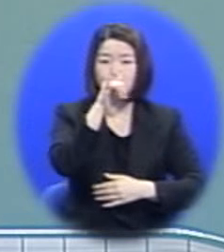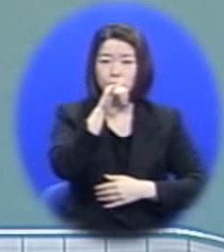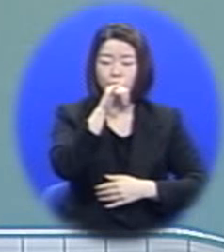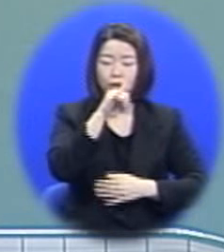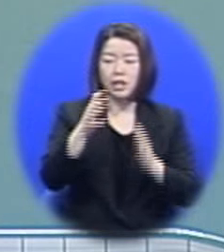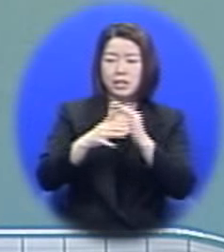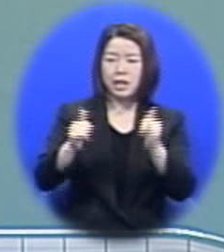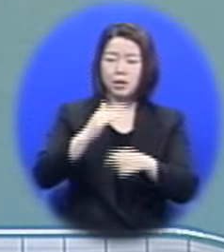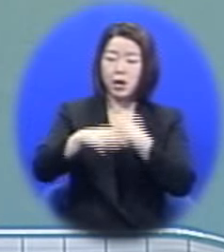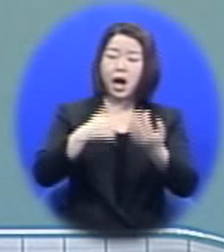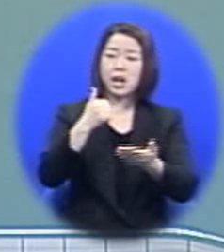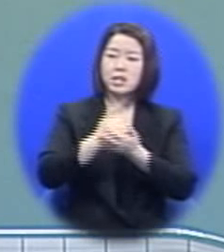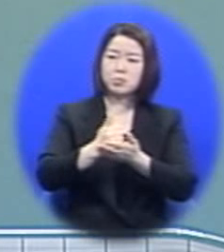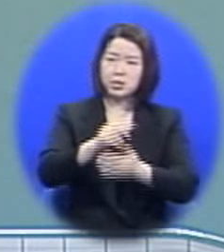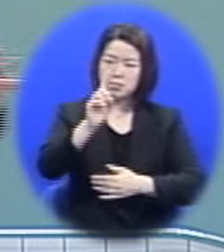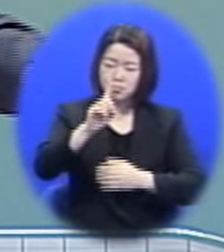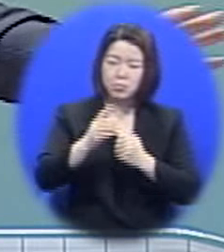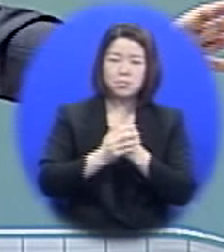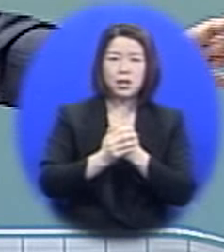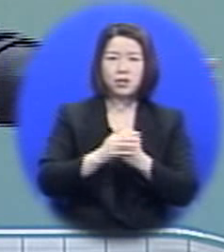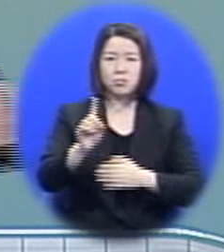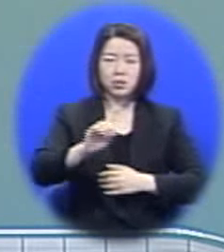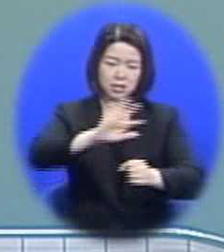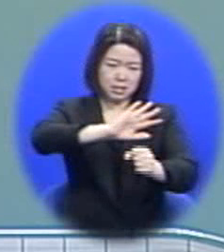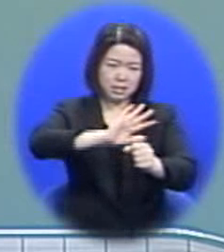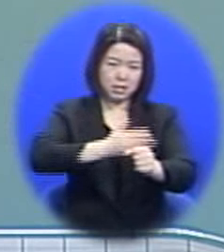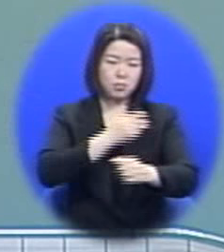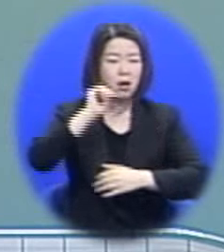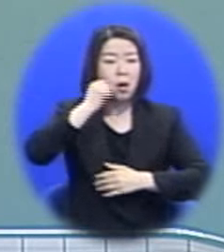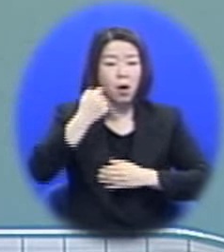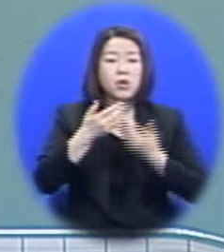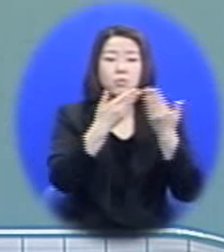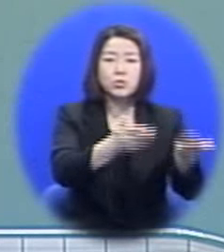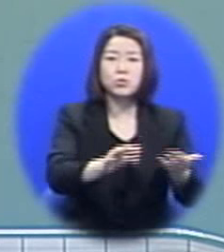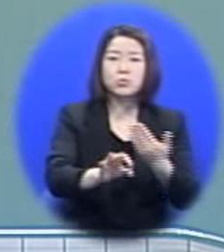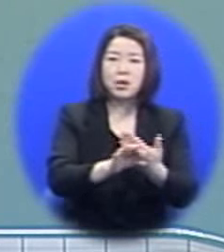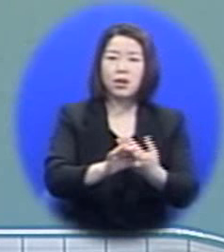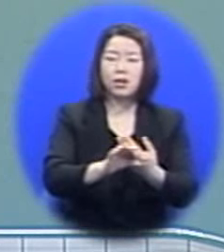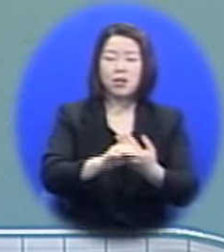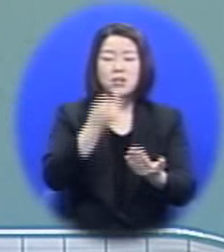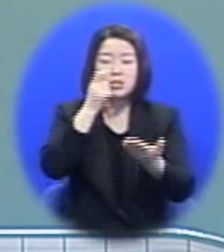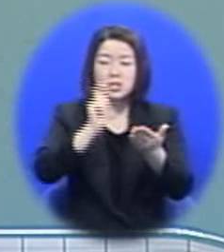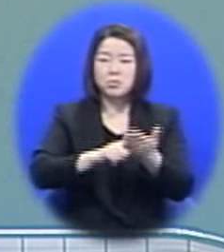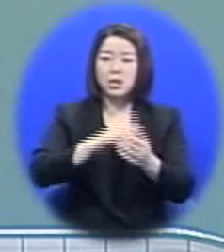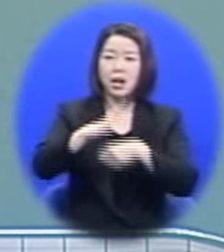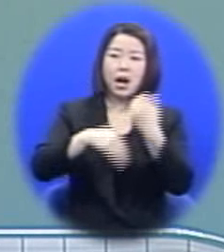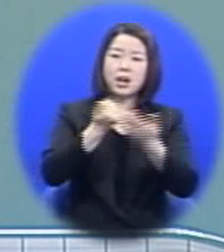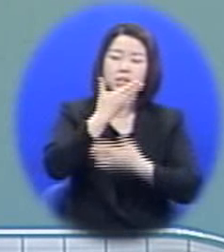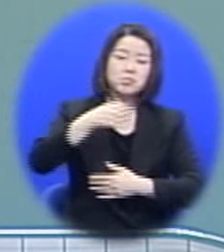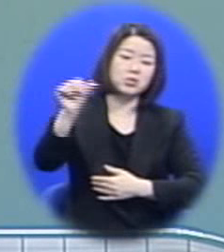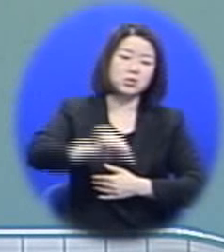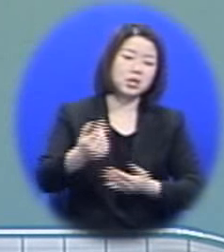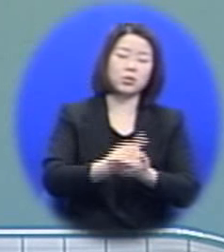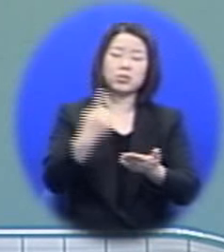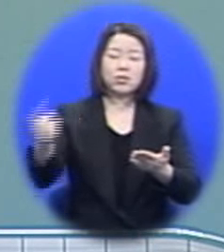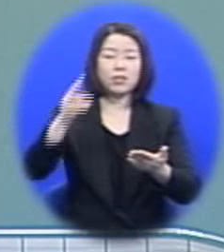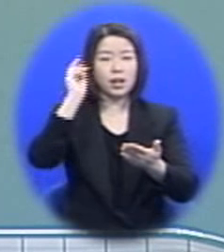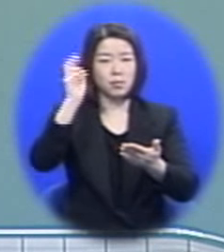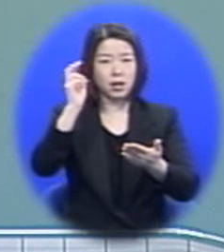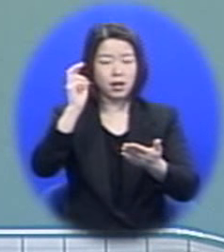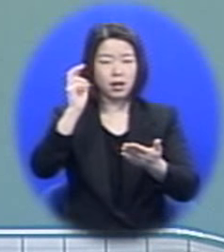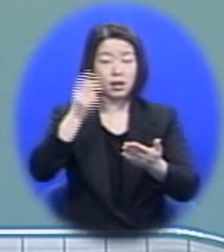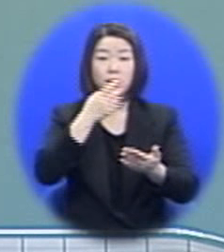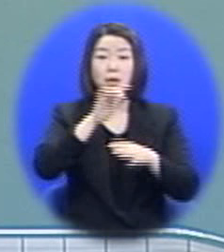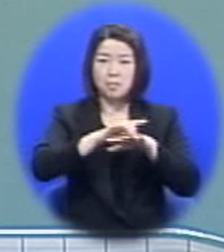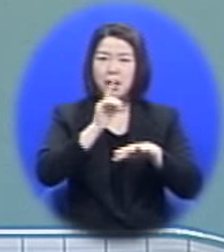하나님이 한 번만 좀 어려움을 줘 버리면 금방 하나님 저주하고 떠나갑니다.